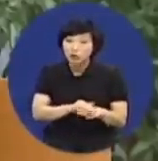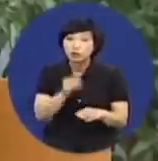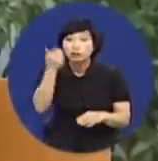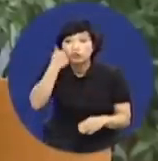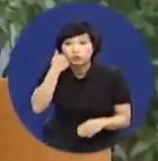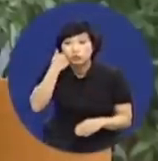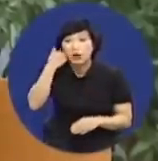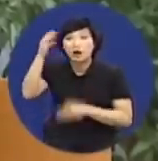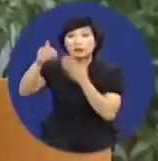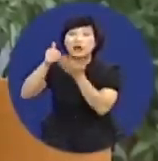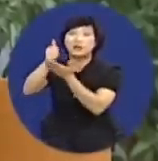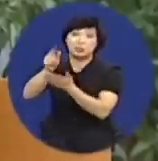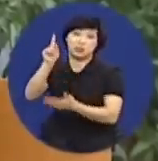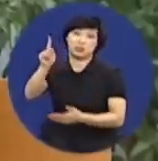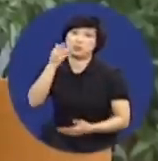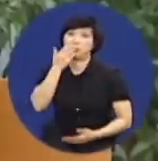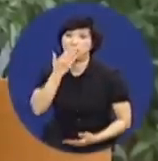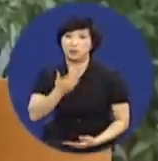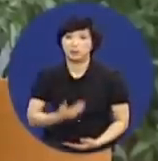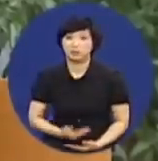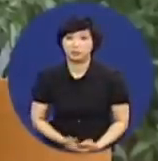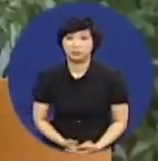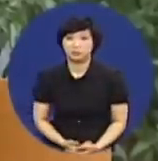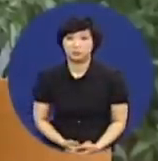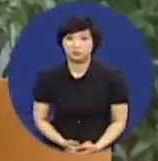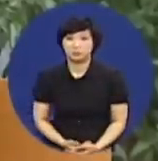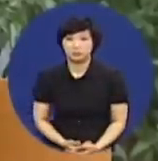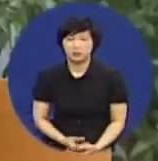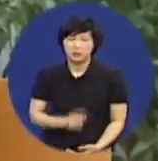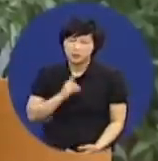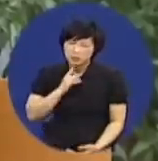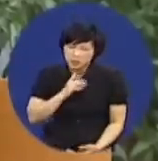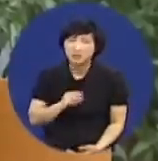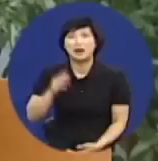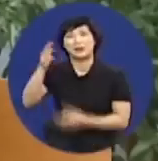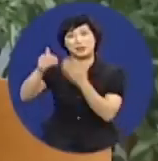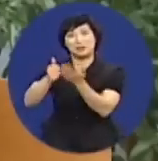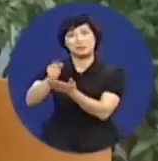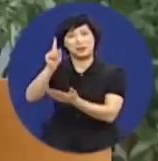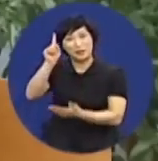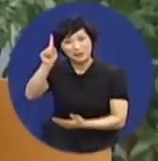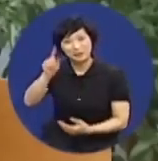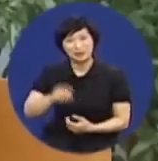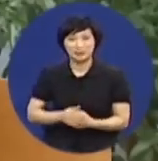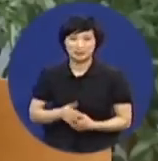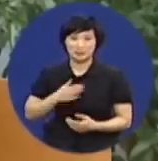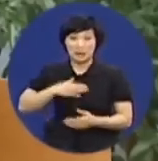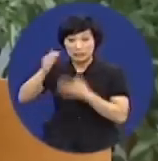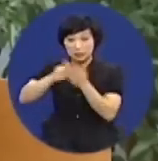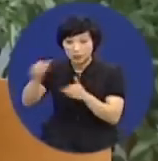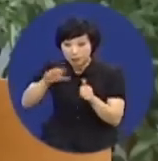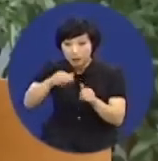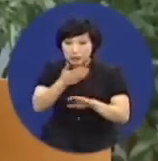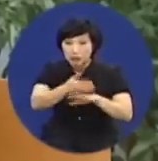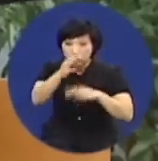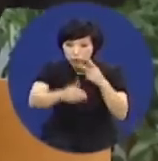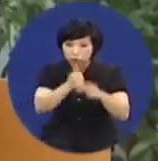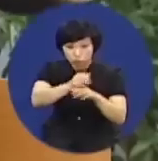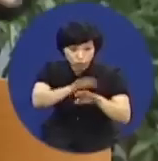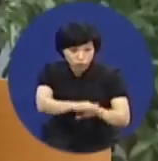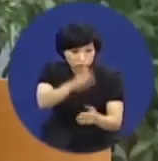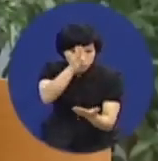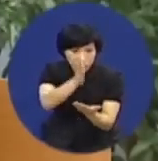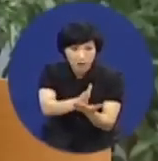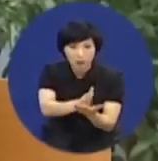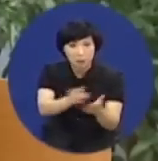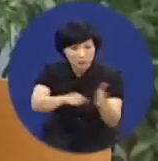題を解決できる方も一人神様だけなのです。唯一なお方です。私の他に他の神